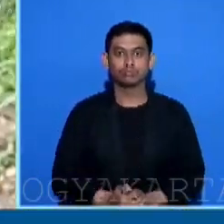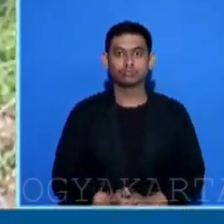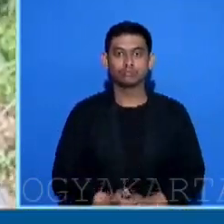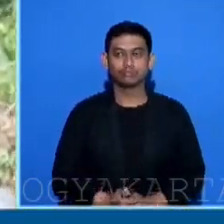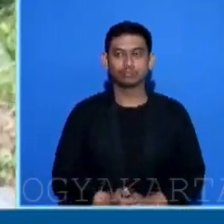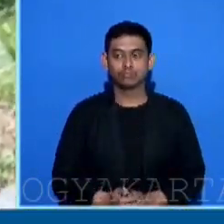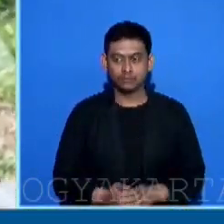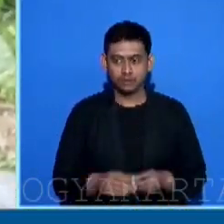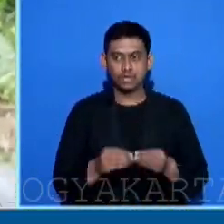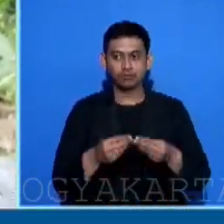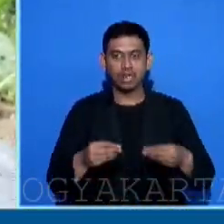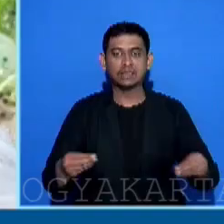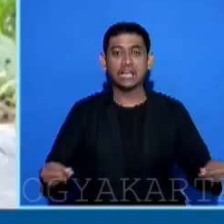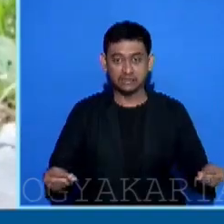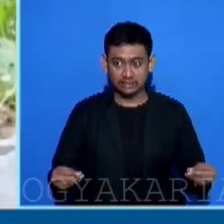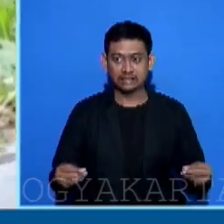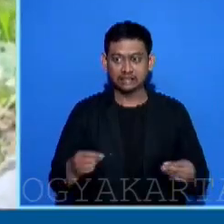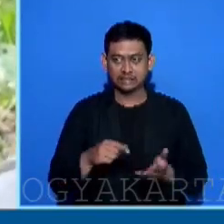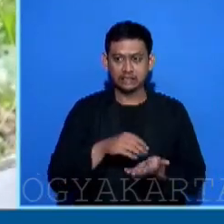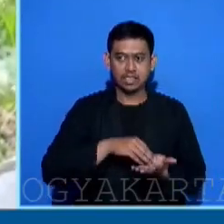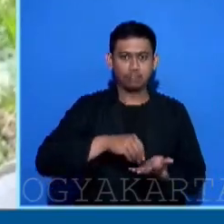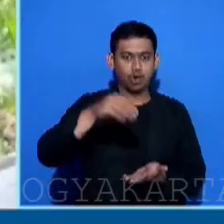sa larangupuk